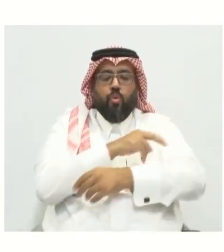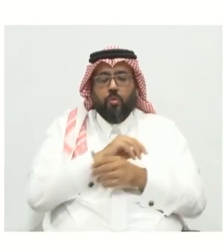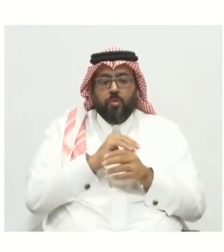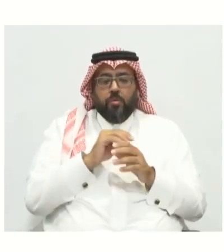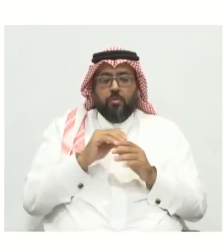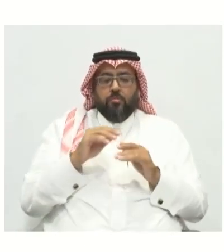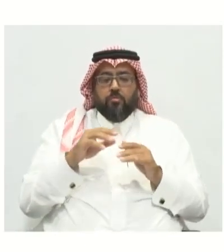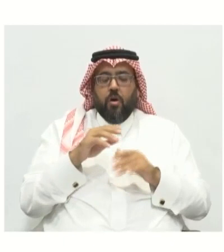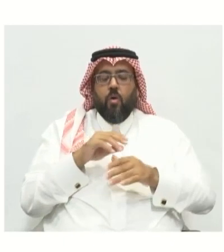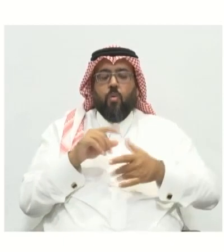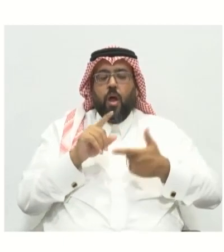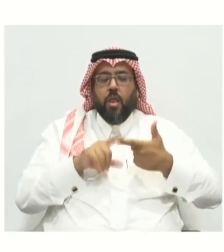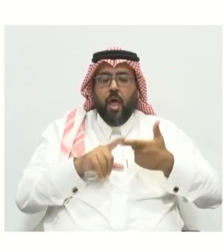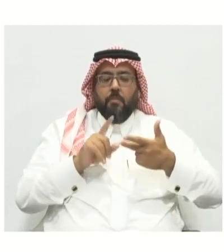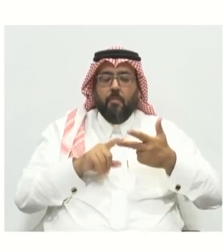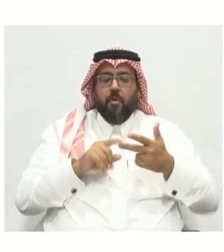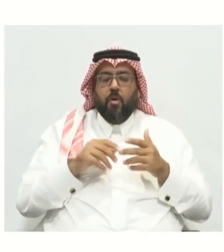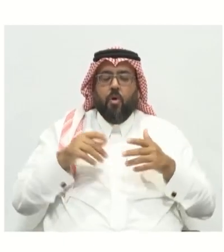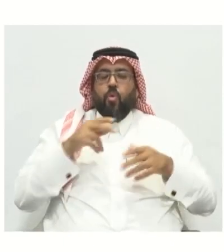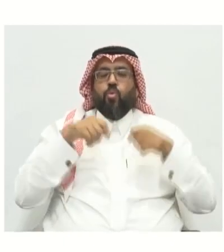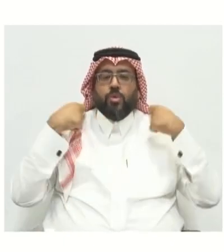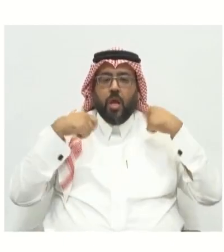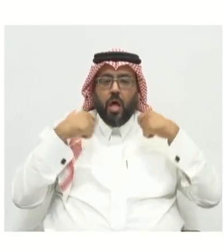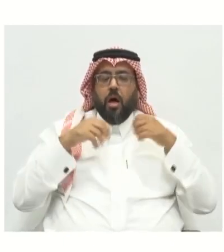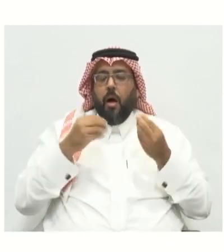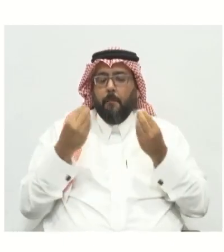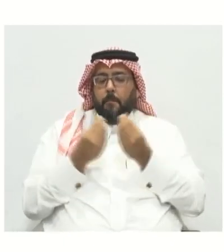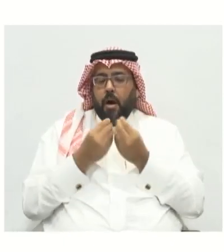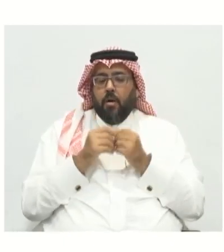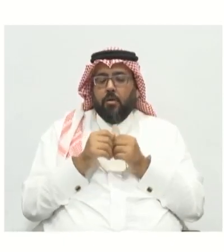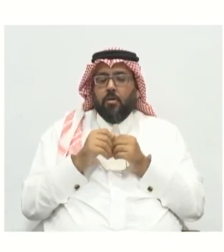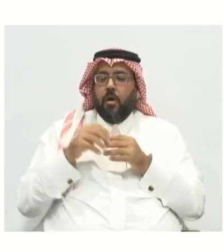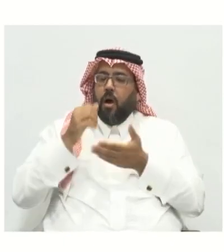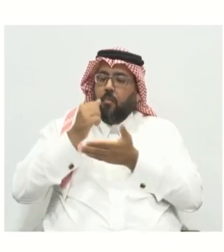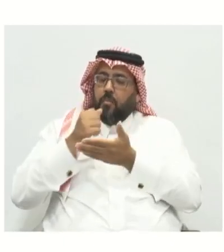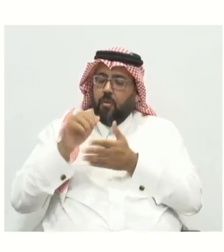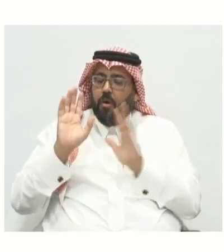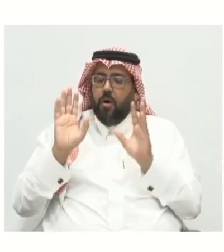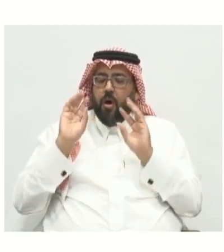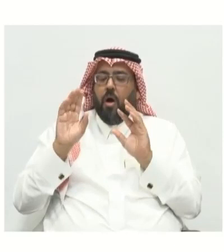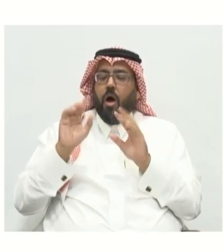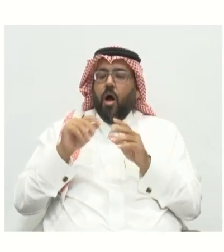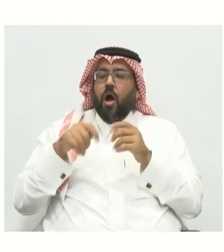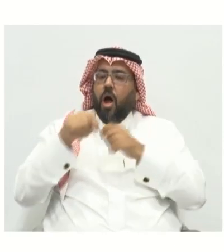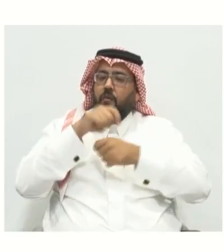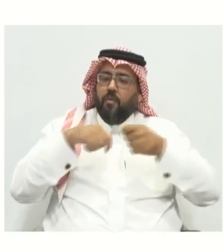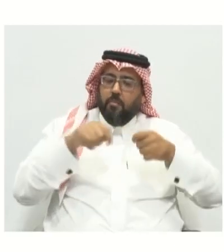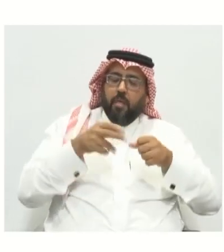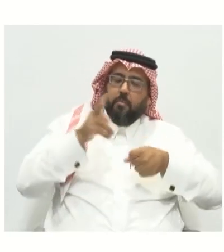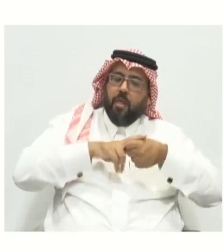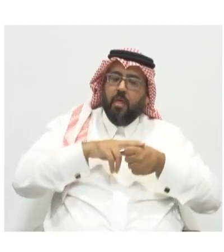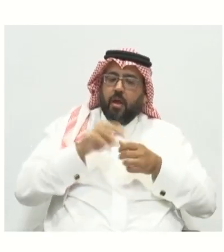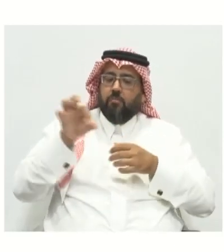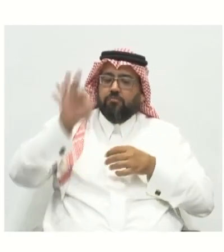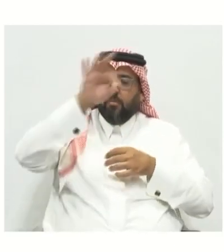نواب رئيس مجلس الوزراء والوزراء الاعضاء بالمجلس ويعفيهم بامر ملكي وللملك حل مجلس الوزراء واعاده